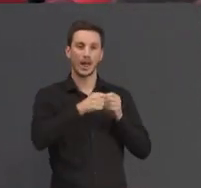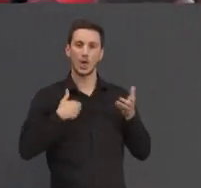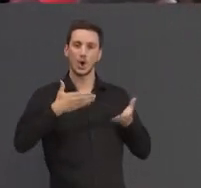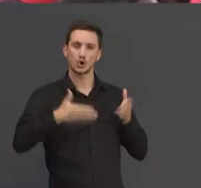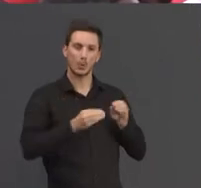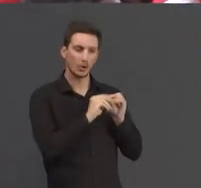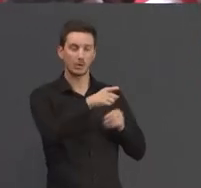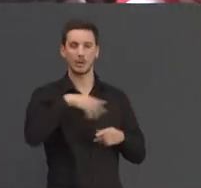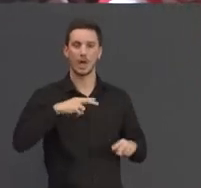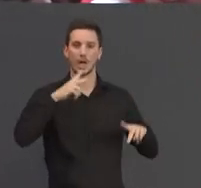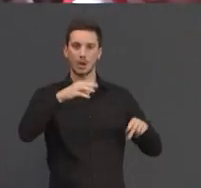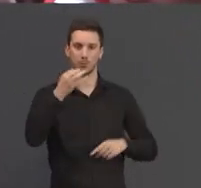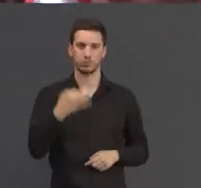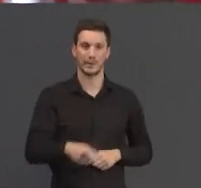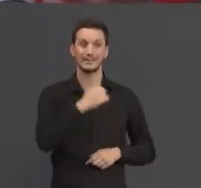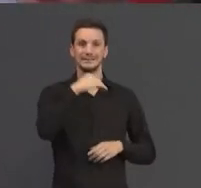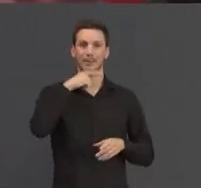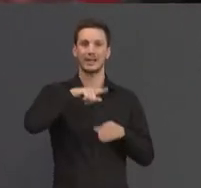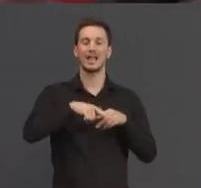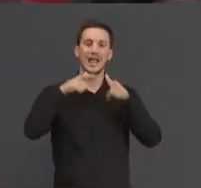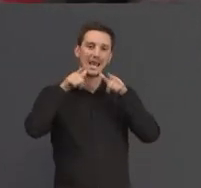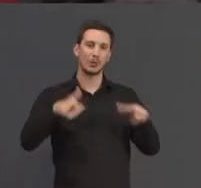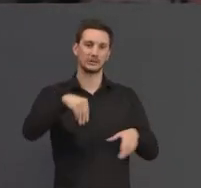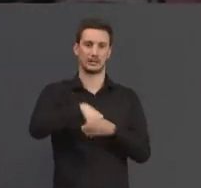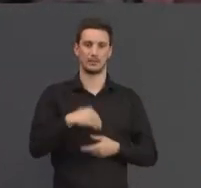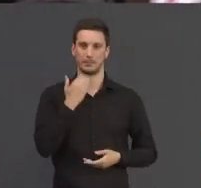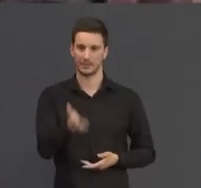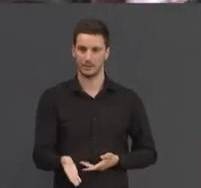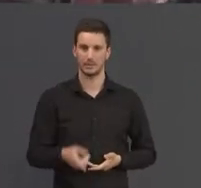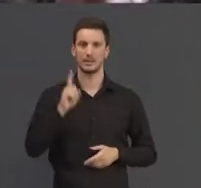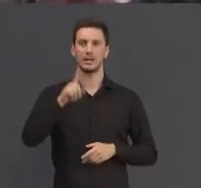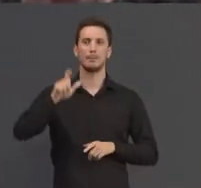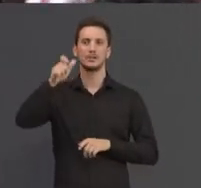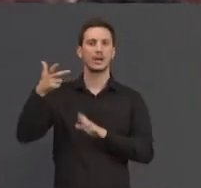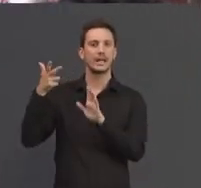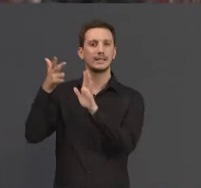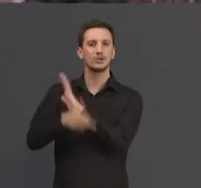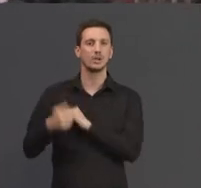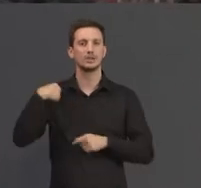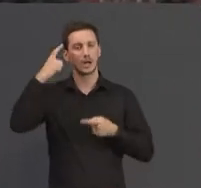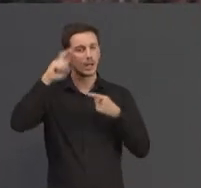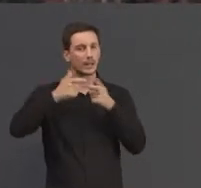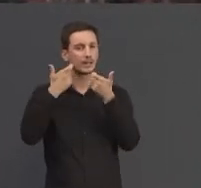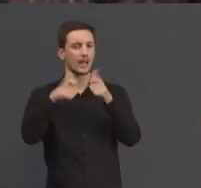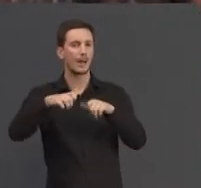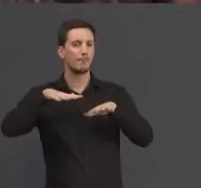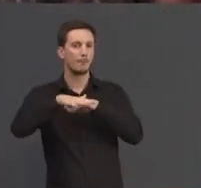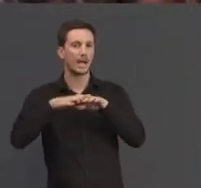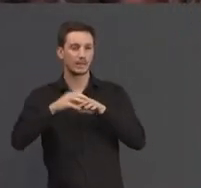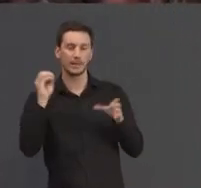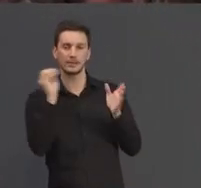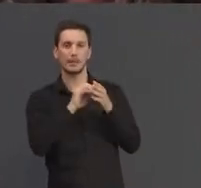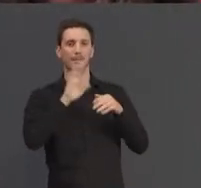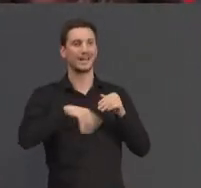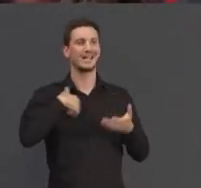parlen i han d'entendre de lingüística. Historiadors que utilitzen algoritmes matemàtics per desxifrar